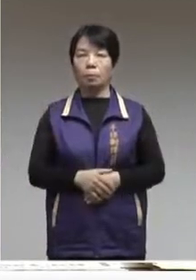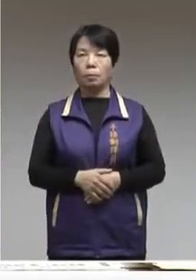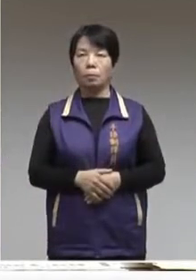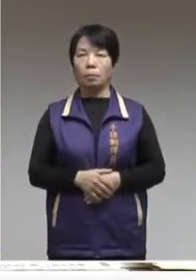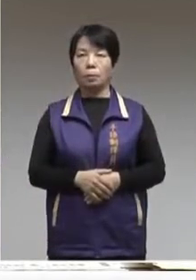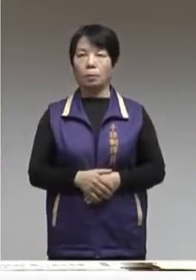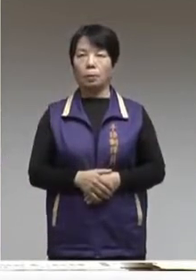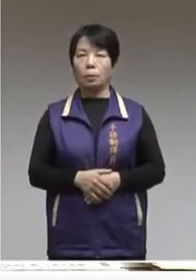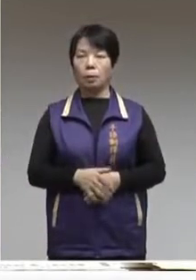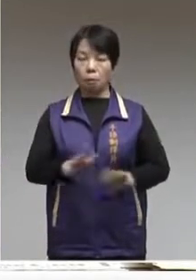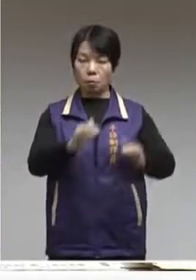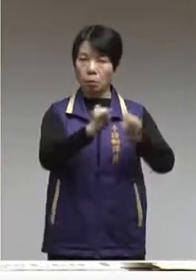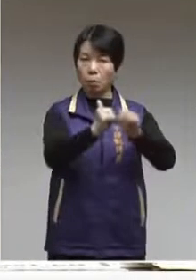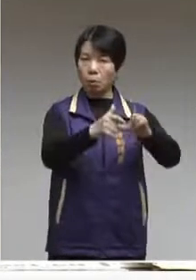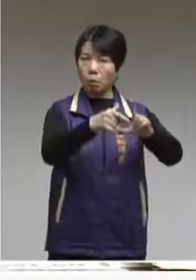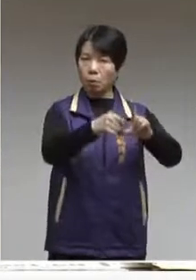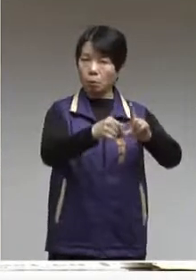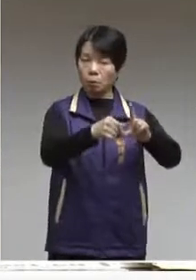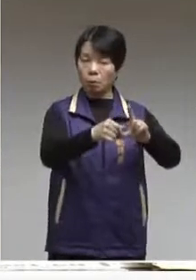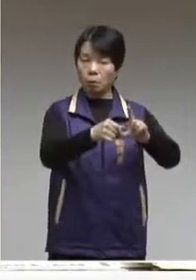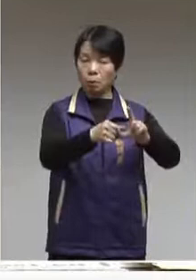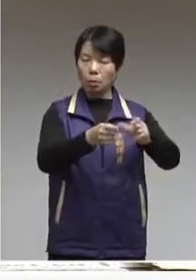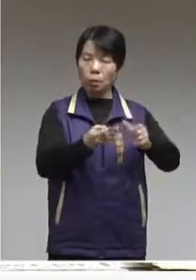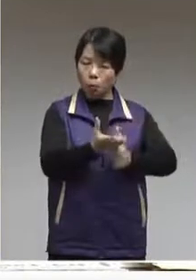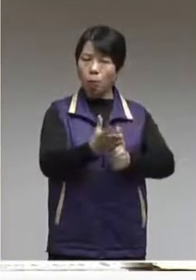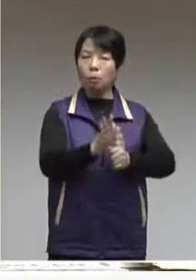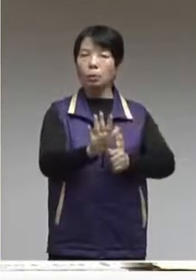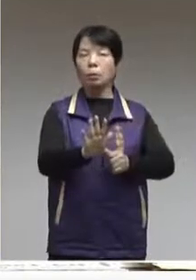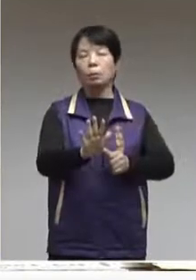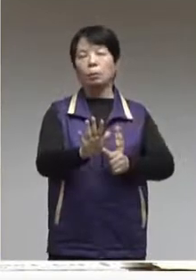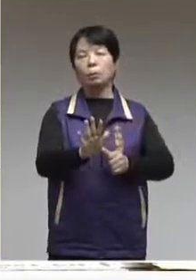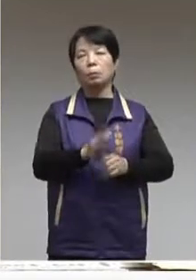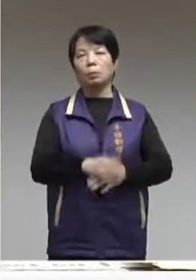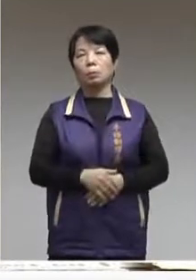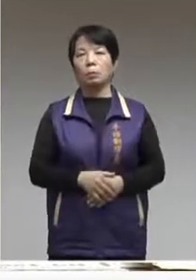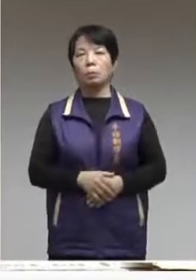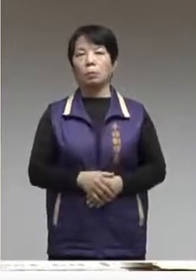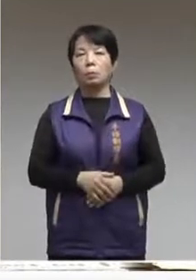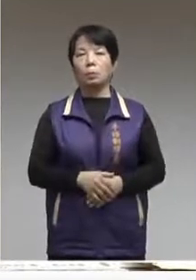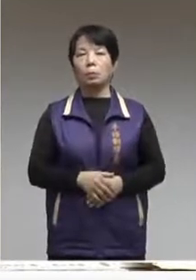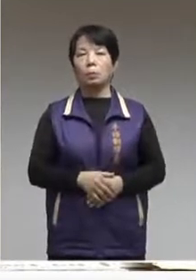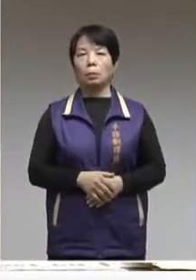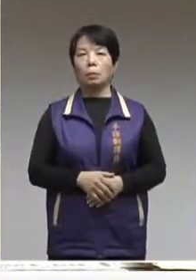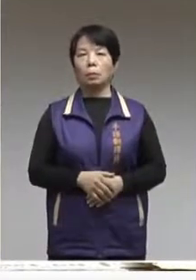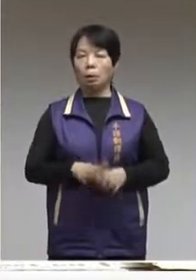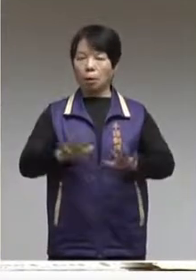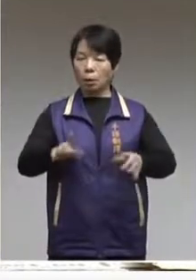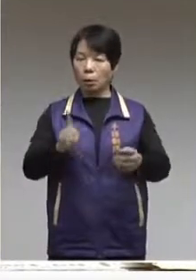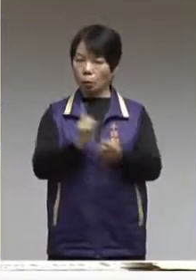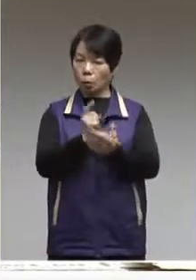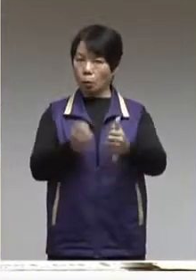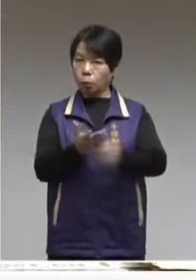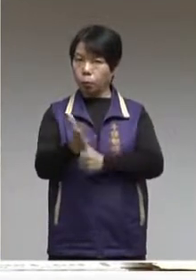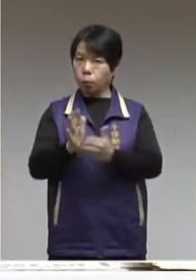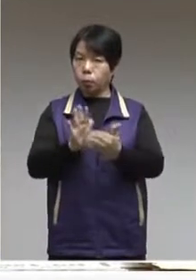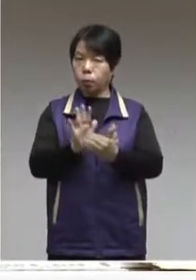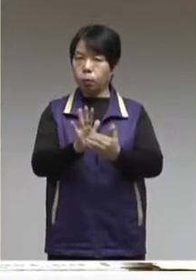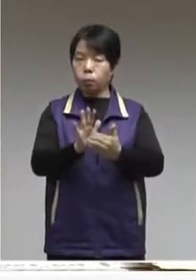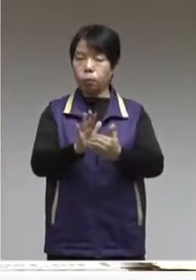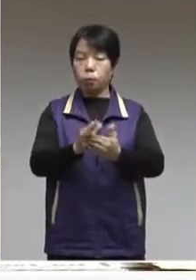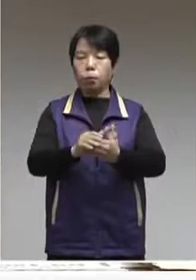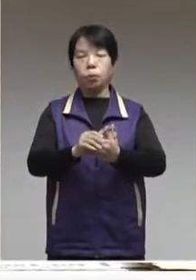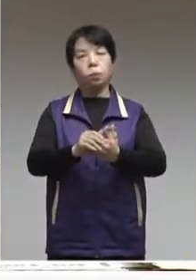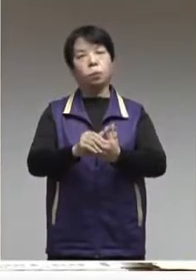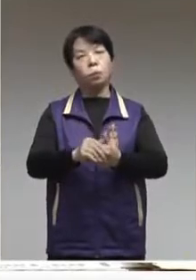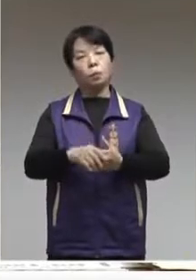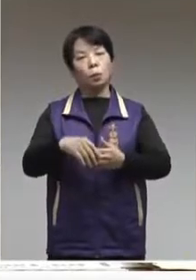到这个社区的这个防线，那这个是我们现在面临在防疫的工作上最大